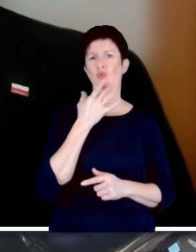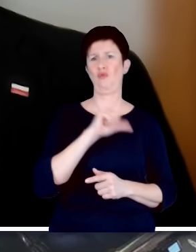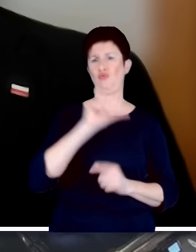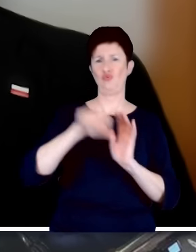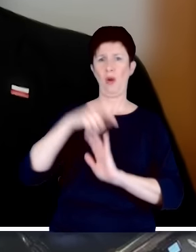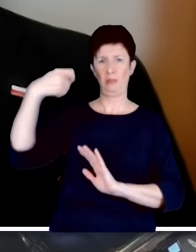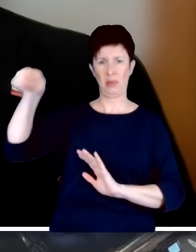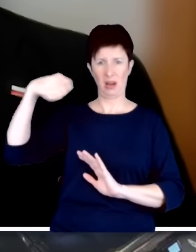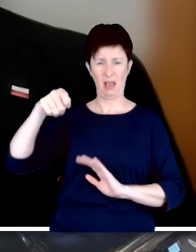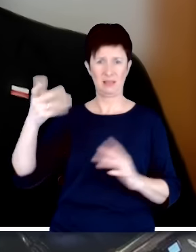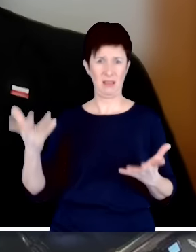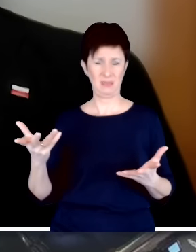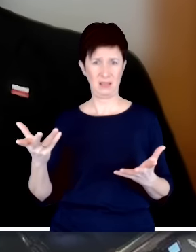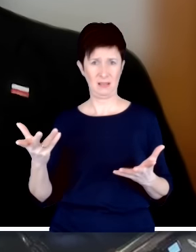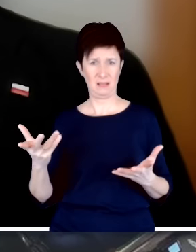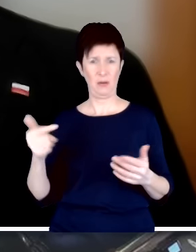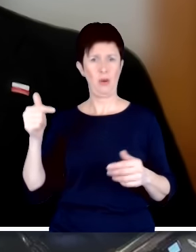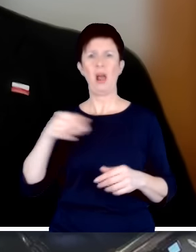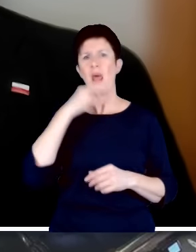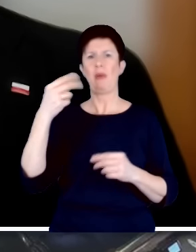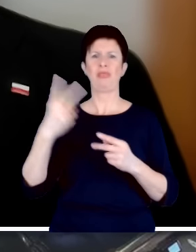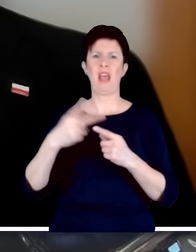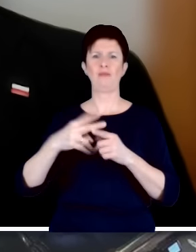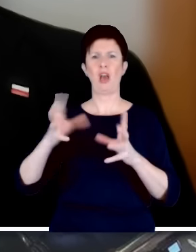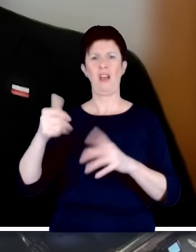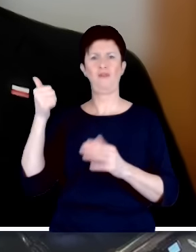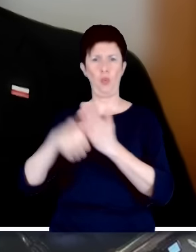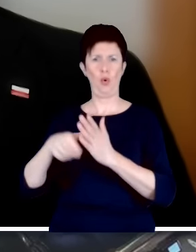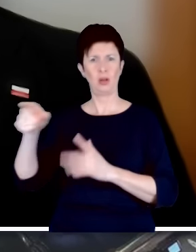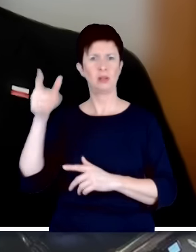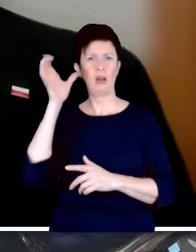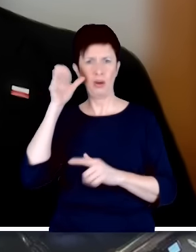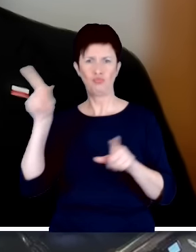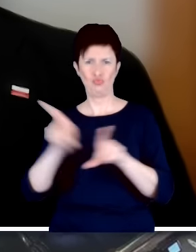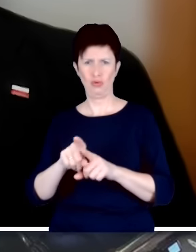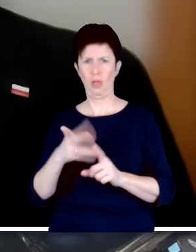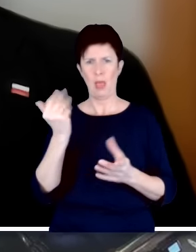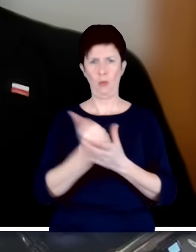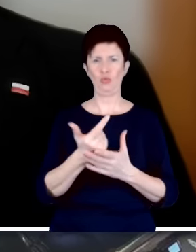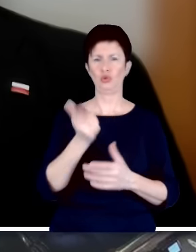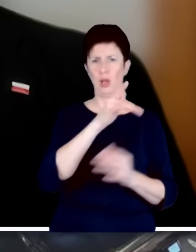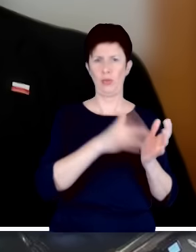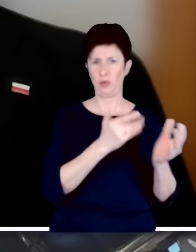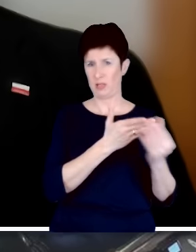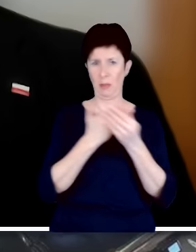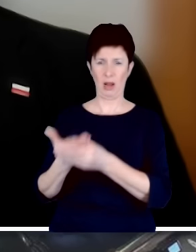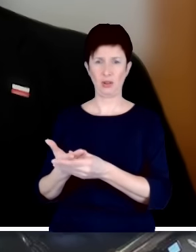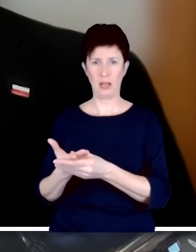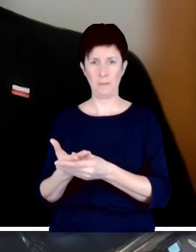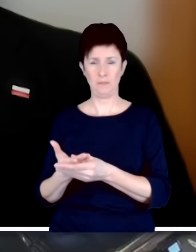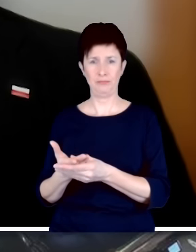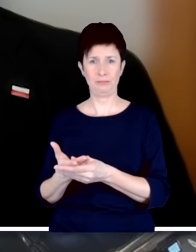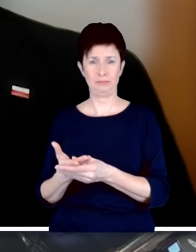CPK, żeby włączył telewizor albo radio i z tego radia i telewizora dowie się, co Donald Tusk planuje zrobić z